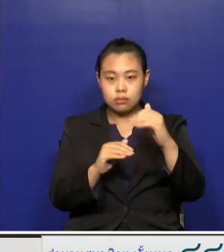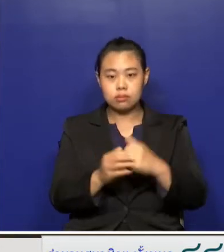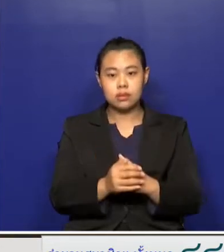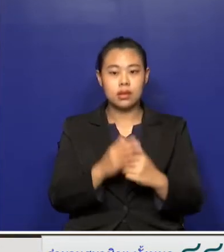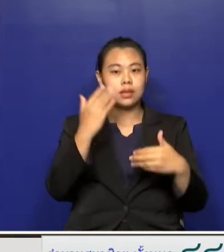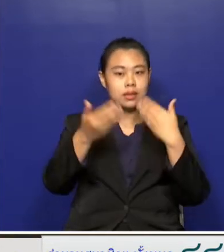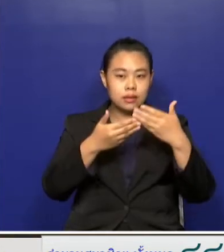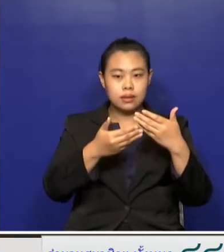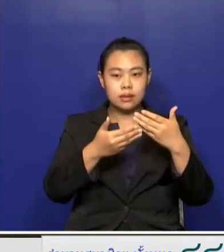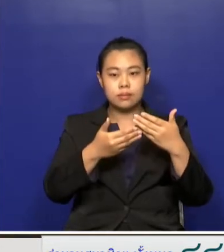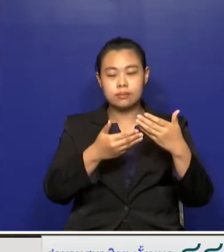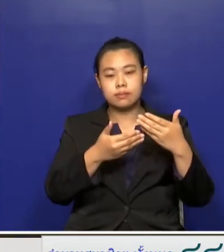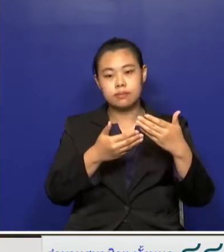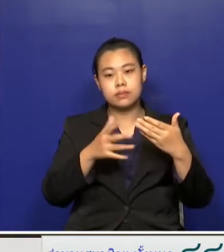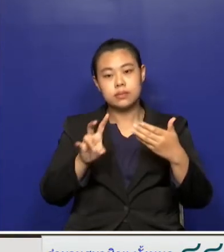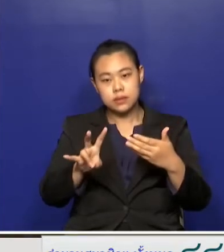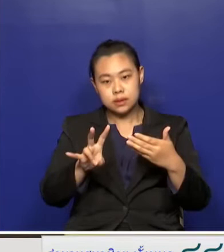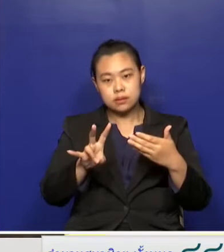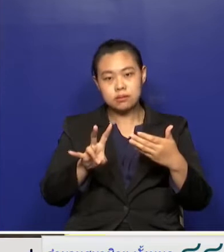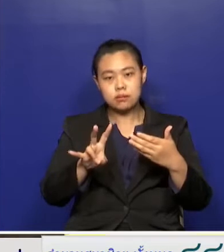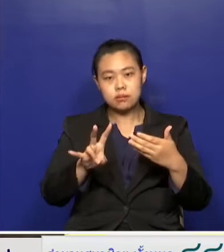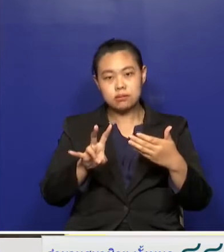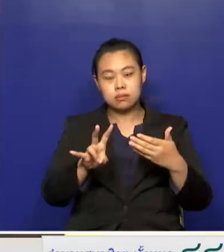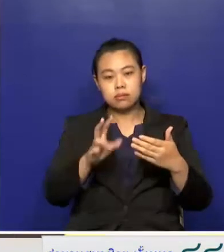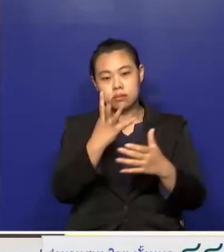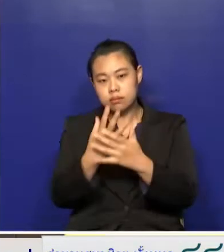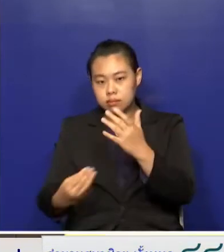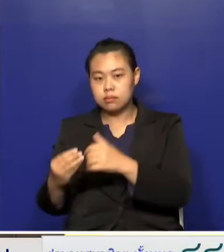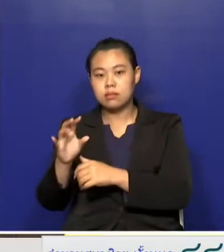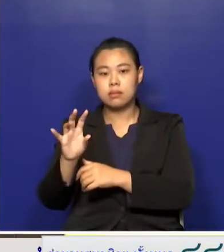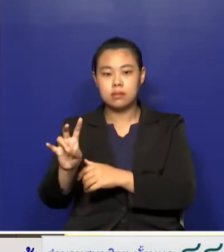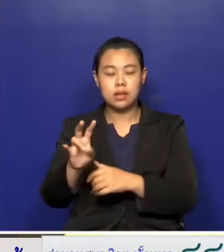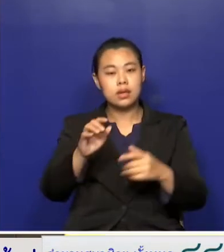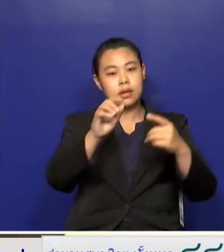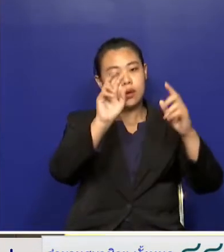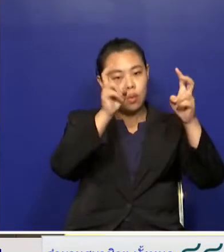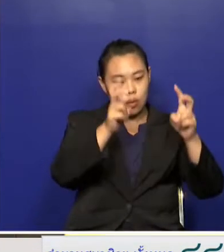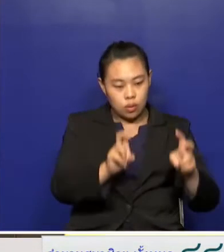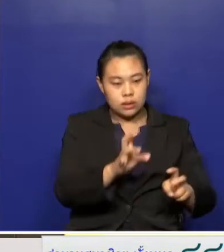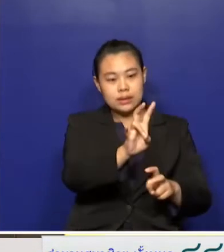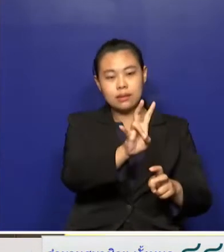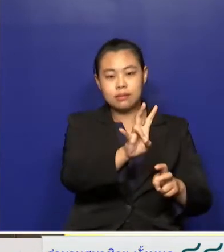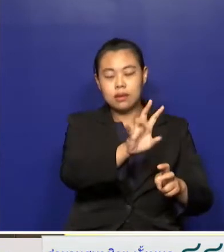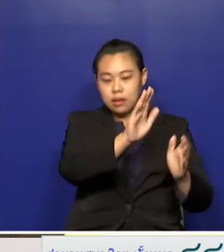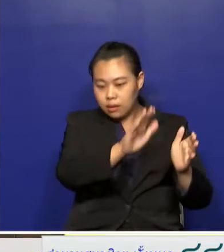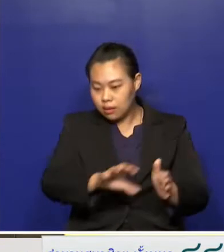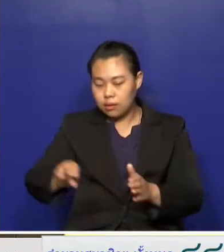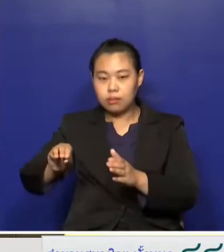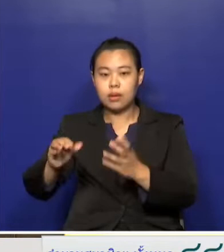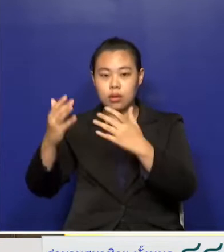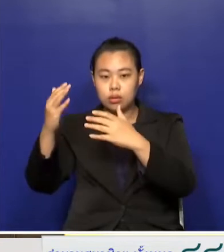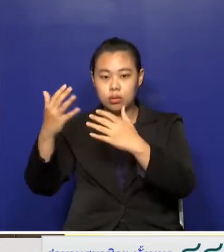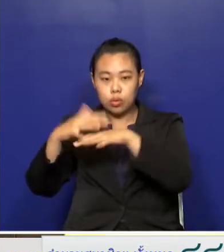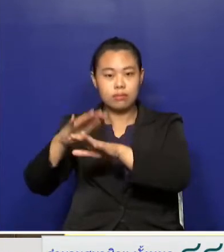ท่านมาทำเป็นห้ากิจกรรมเจ็ดประเด็นมาเป็นห้ากิจกรรมท่านก็เอาเจ็ดอันนั้นแหละไปอยู่ในสามกิจกรรมแร